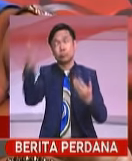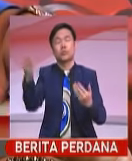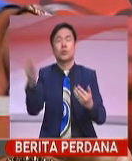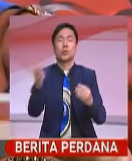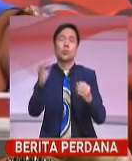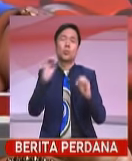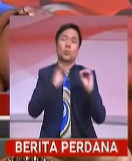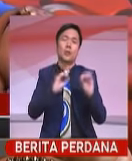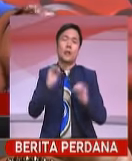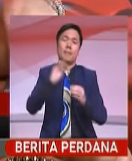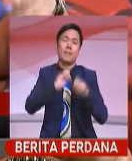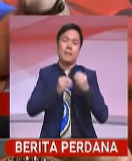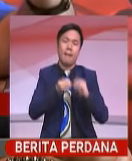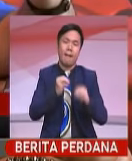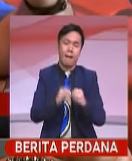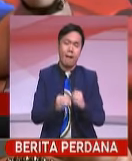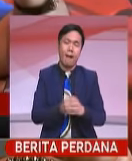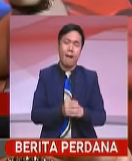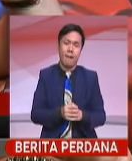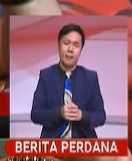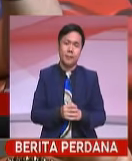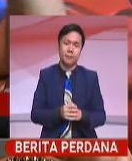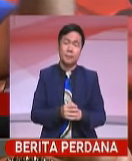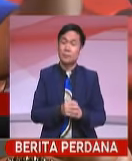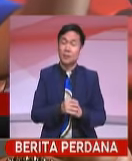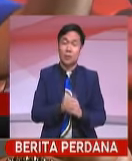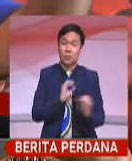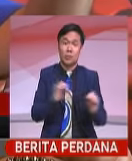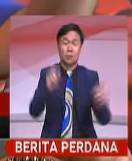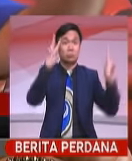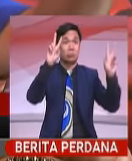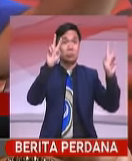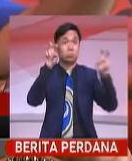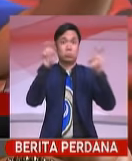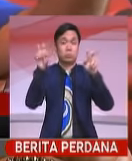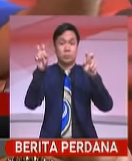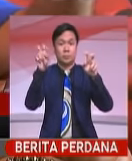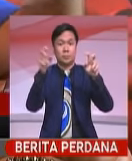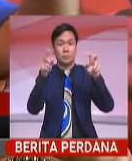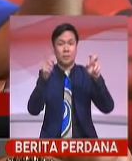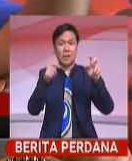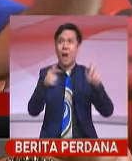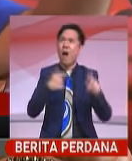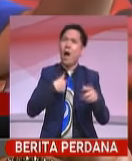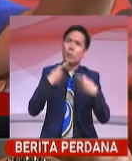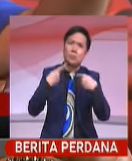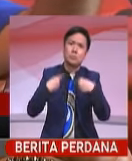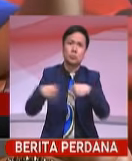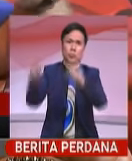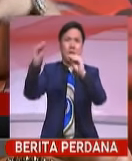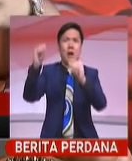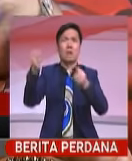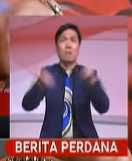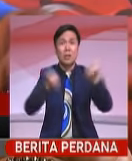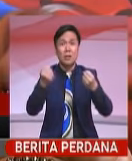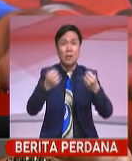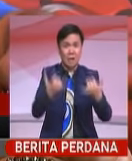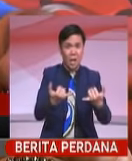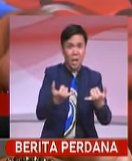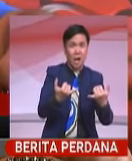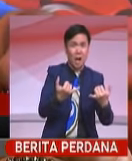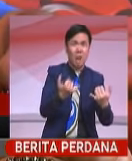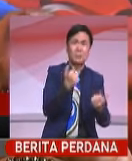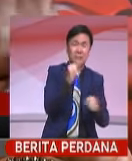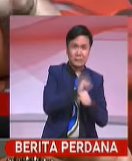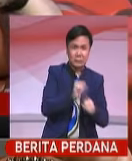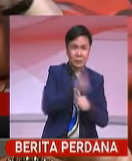ada masalah sebegini. Tidak ada isu-isu, oh dah saya kena jual kereta untuk bawa Grab,